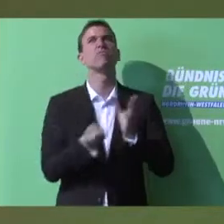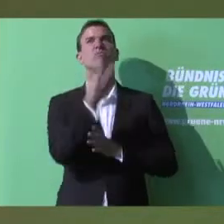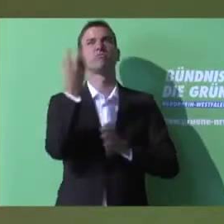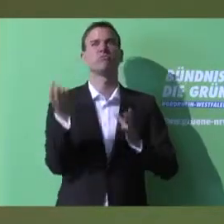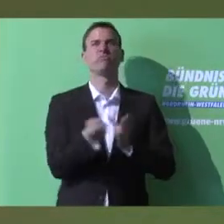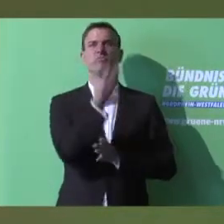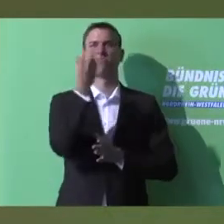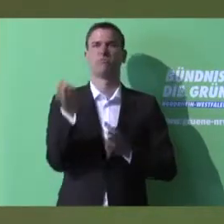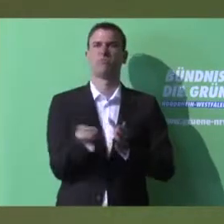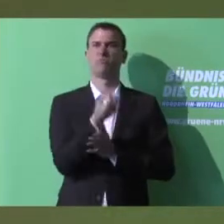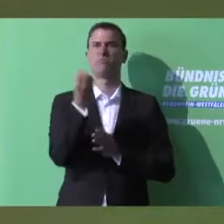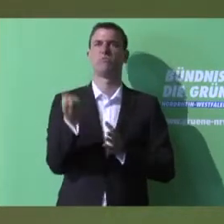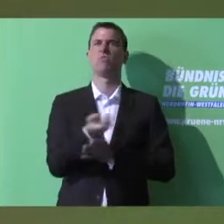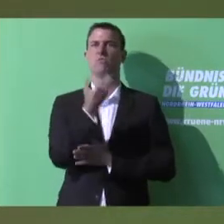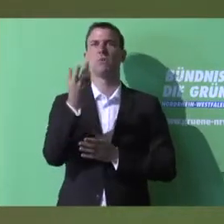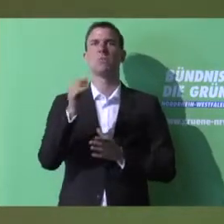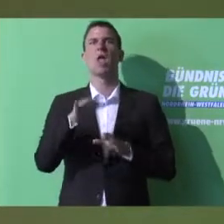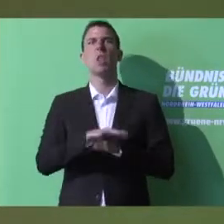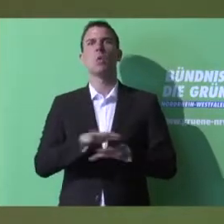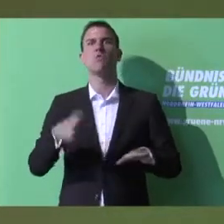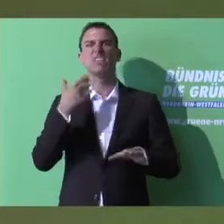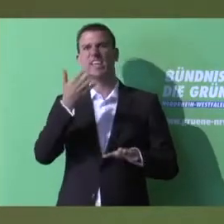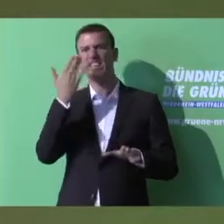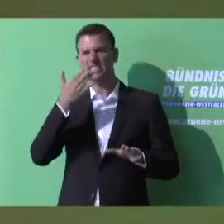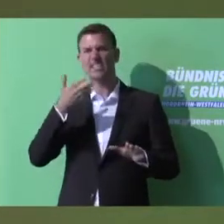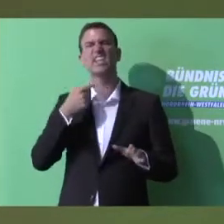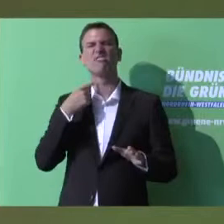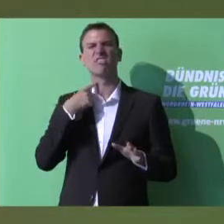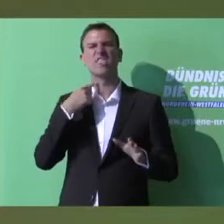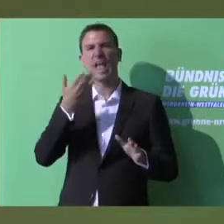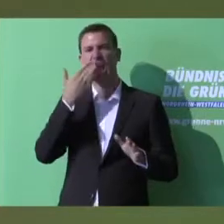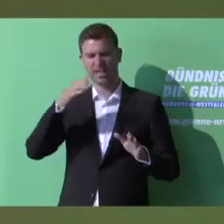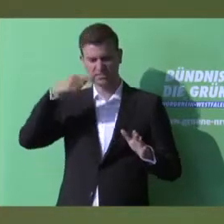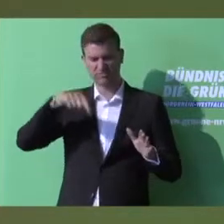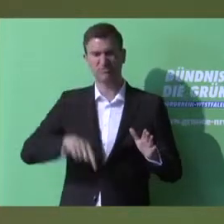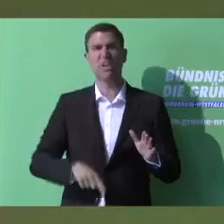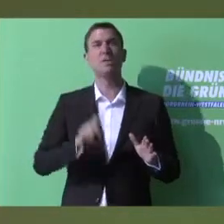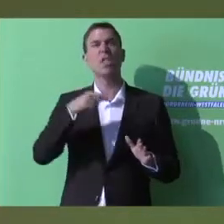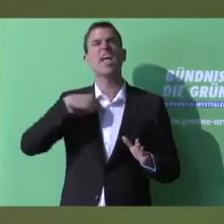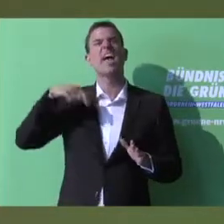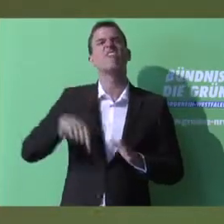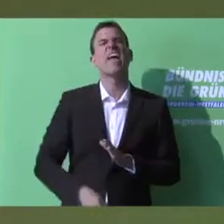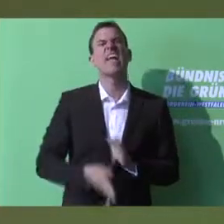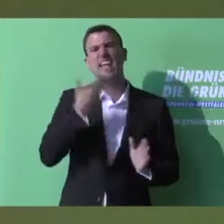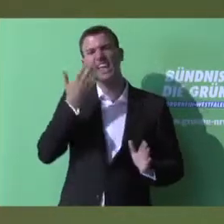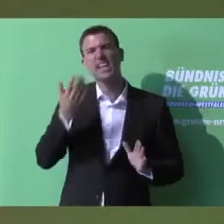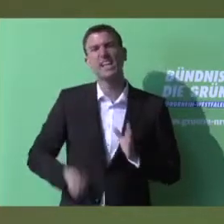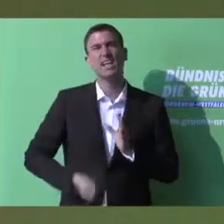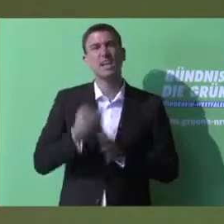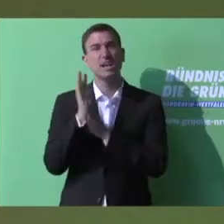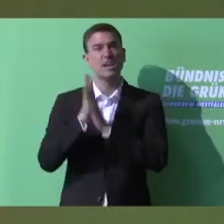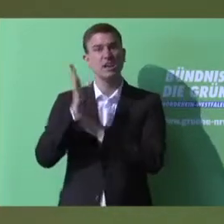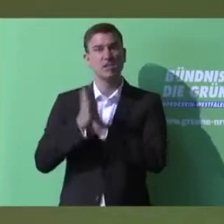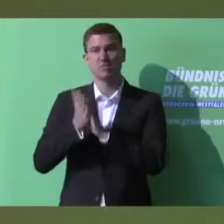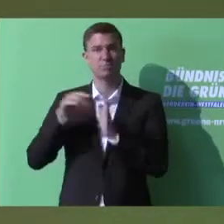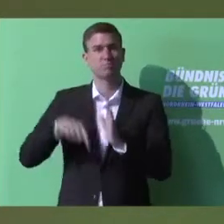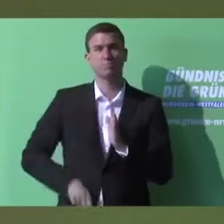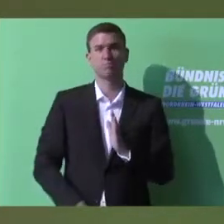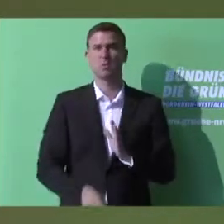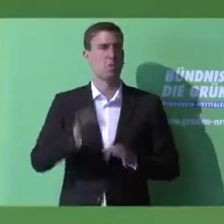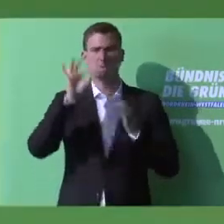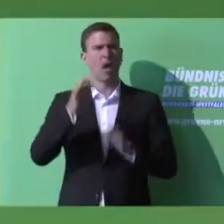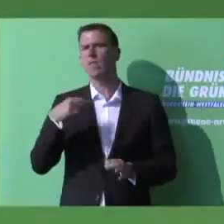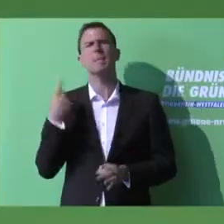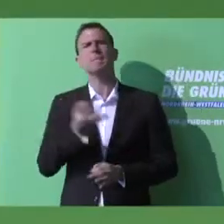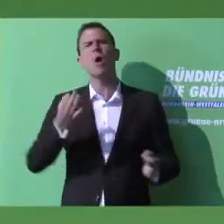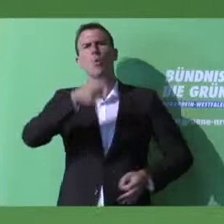giftige Chemikalien in den Untergrund pumpen. Nein, wir brauchen kein Fracking. Wir brauchen endlich 100% erneuerbare